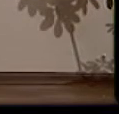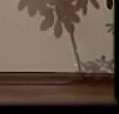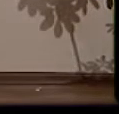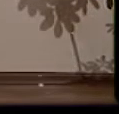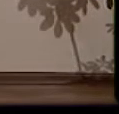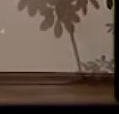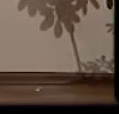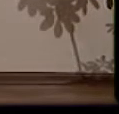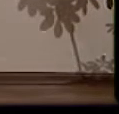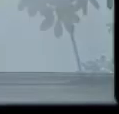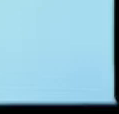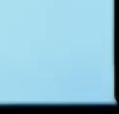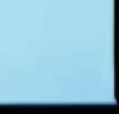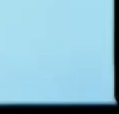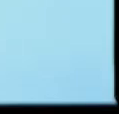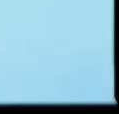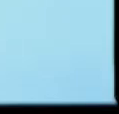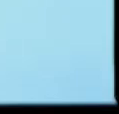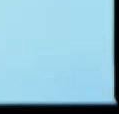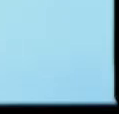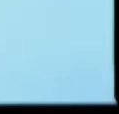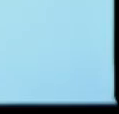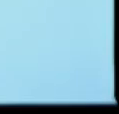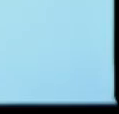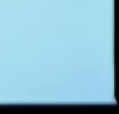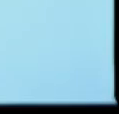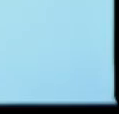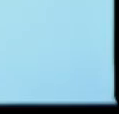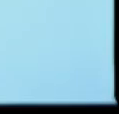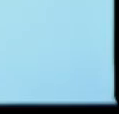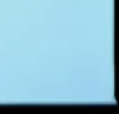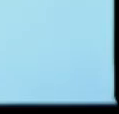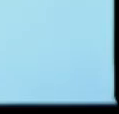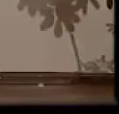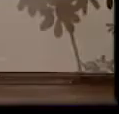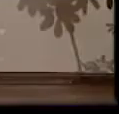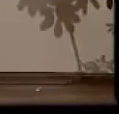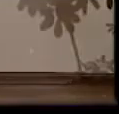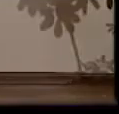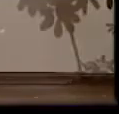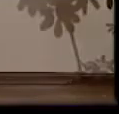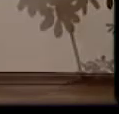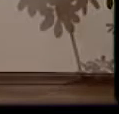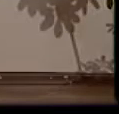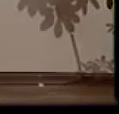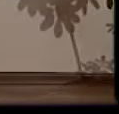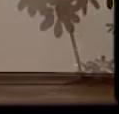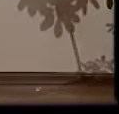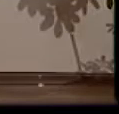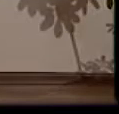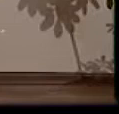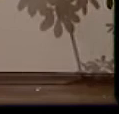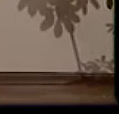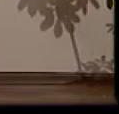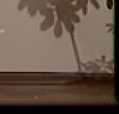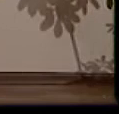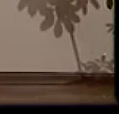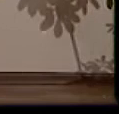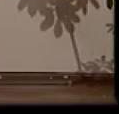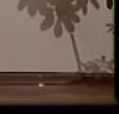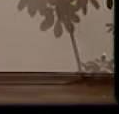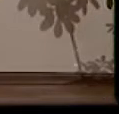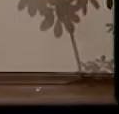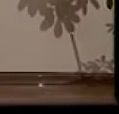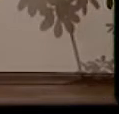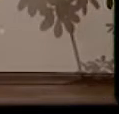ko'rib chiqqan edik. Bugun siz bilan aynan bu mavzuyimizni davom ettiramiz. Si vous vous souvenez bien, en